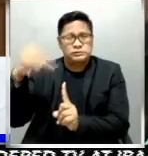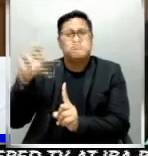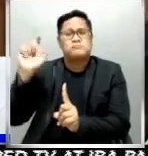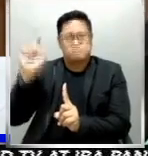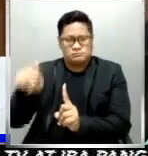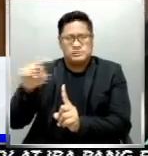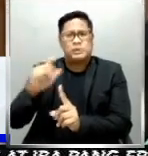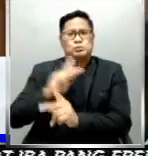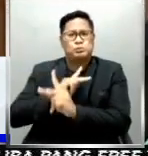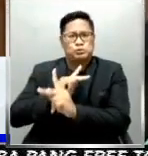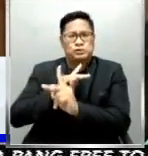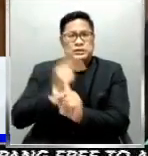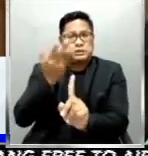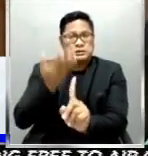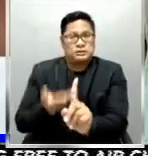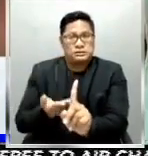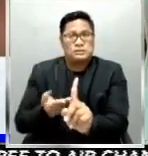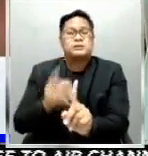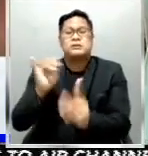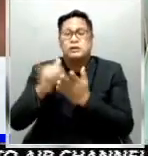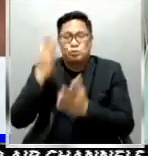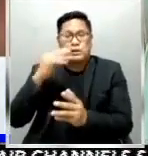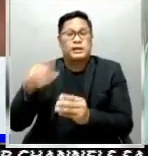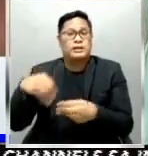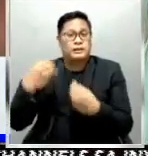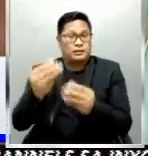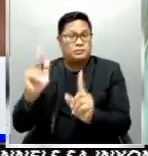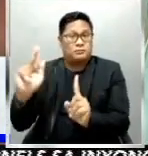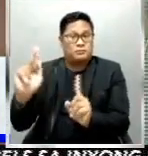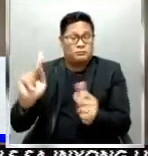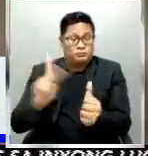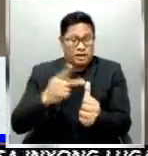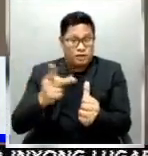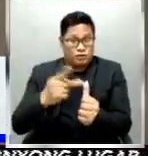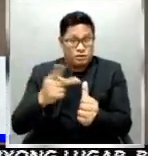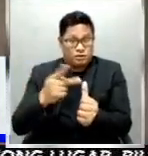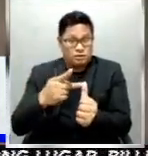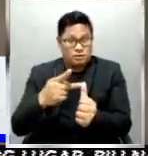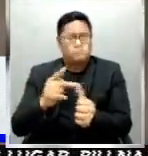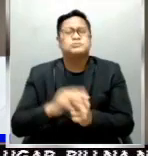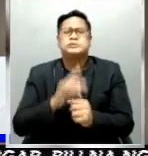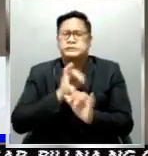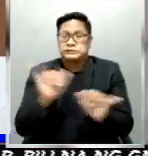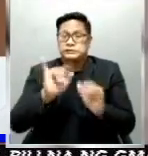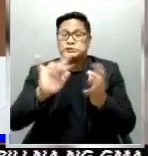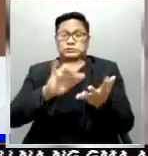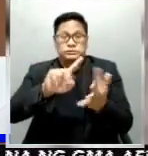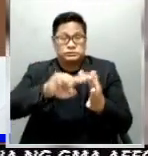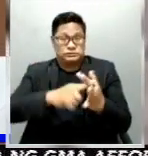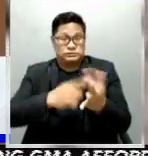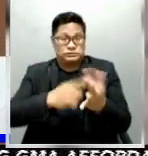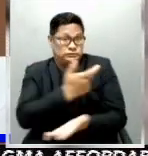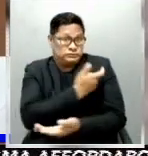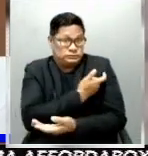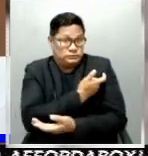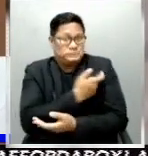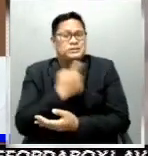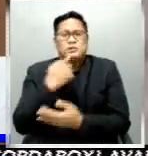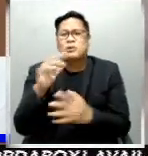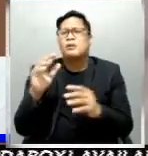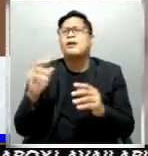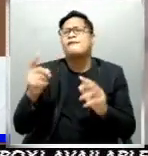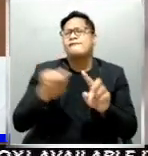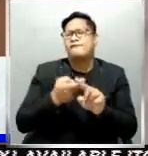why binibigyan natin sila ng priority. Sinimulan na rin ang pagbabakuna sa mga healthcare worker na wala sa malalaking public o